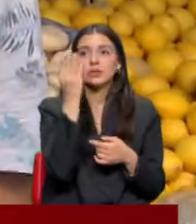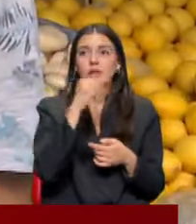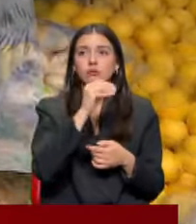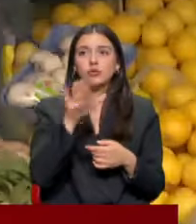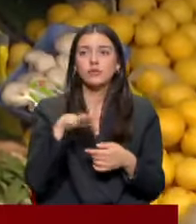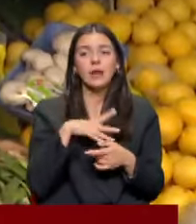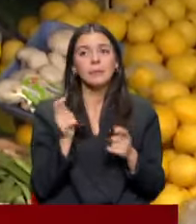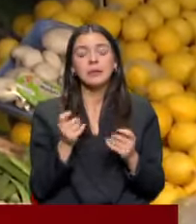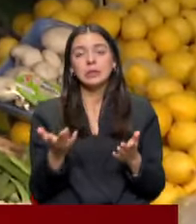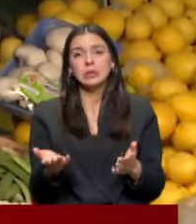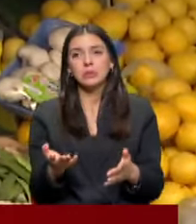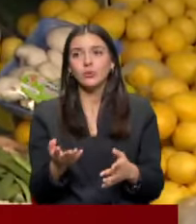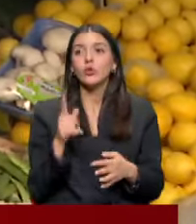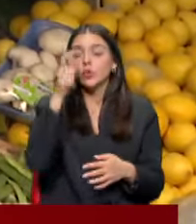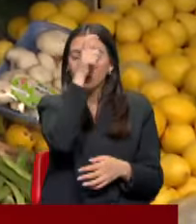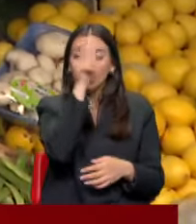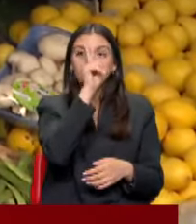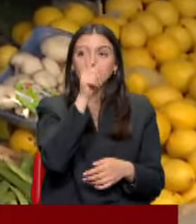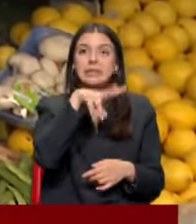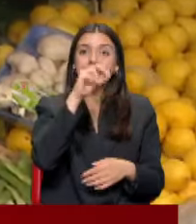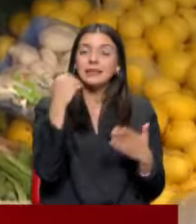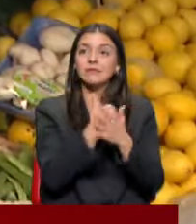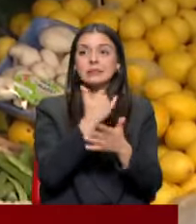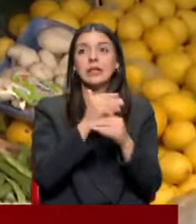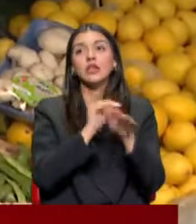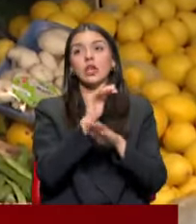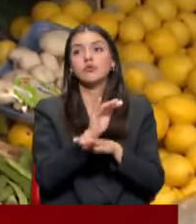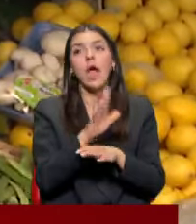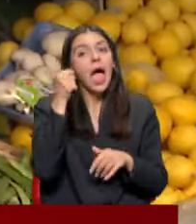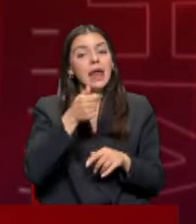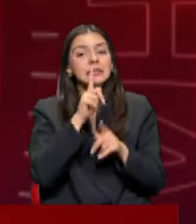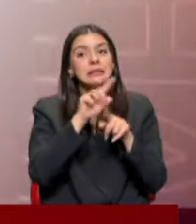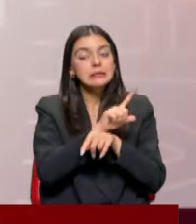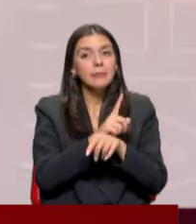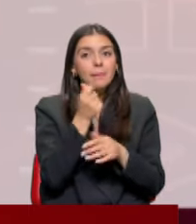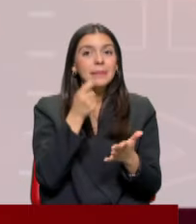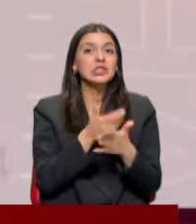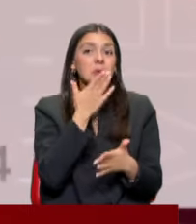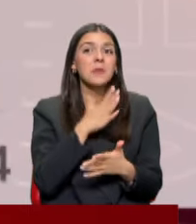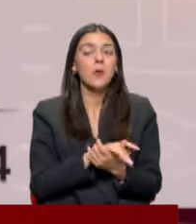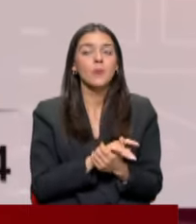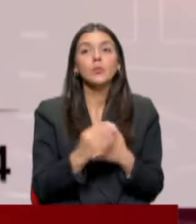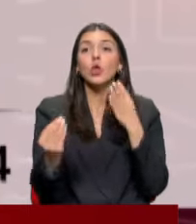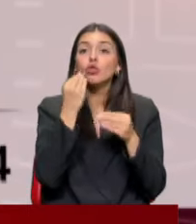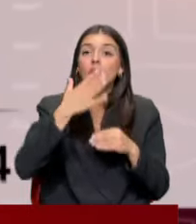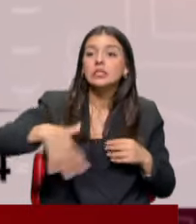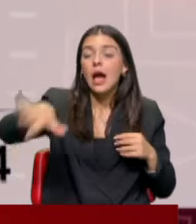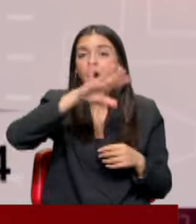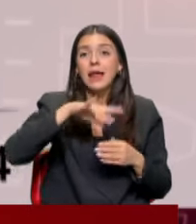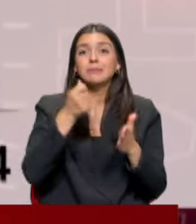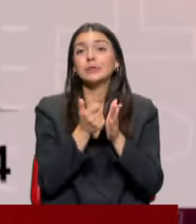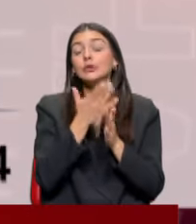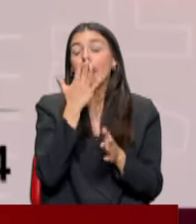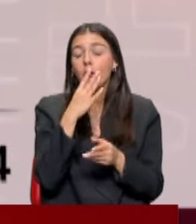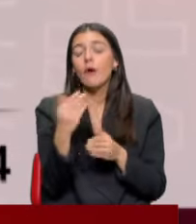yapacağım, mecbur. Zaten Türkiye'nin %80'i kredi kartıyla dönüyor. Nakit her zaman olmuyor. Nakit yok. Tüketici kredi kartına sarılıyor.